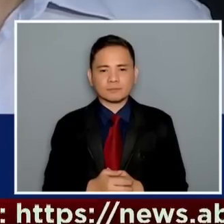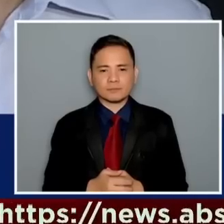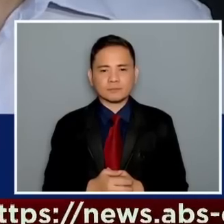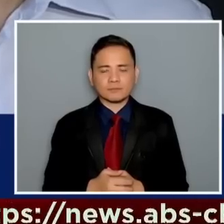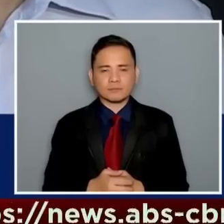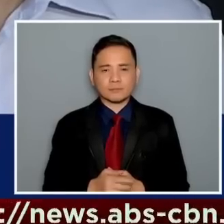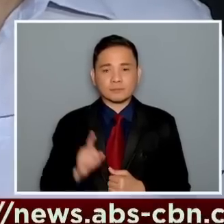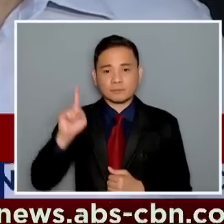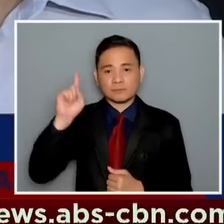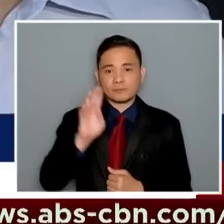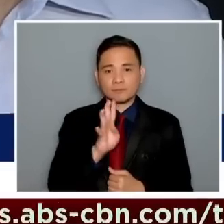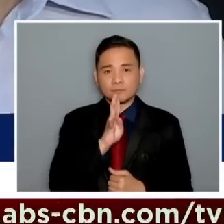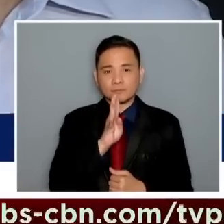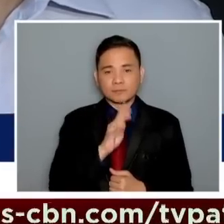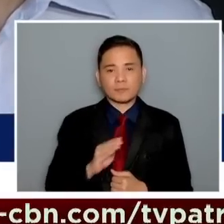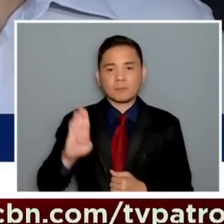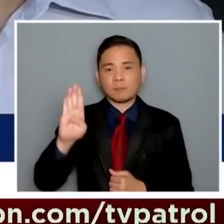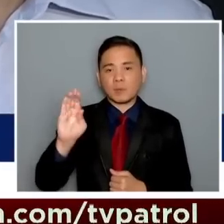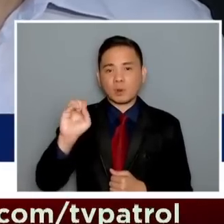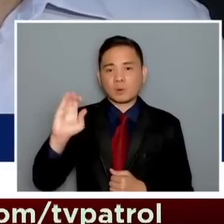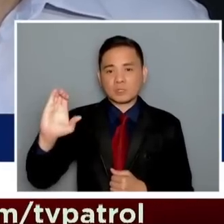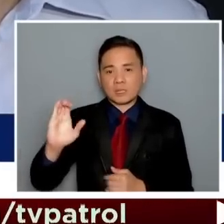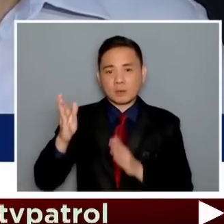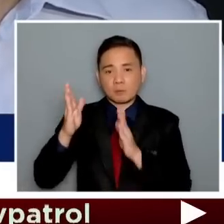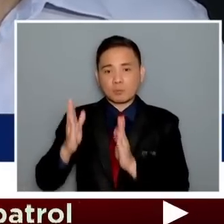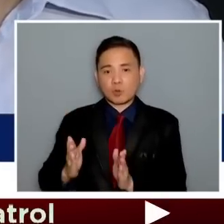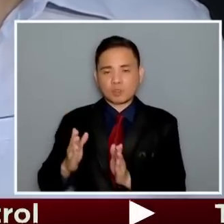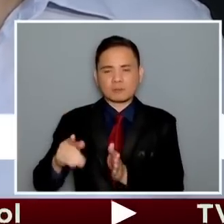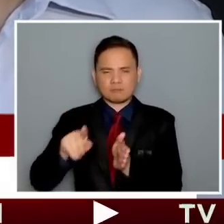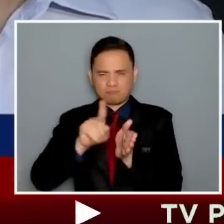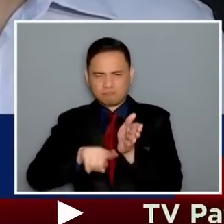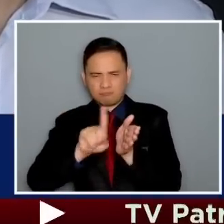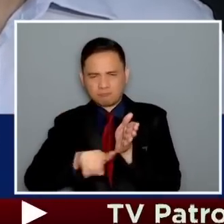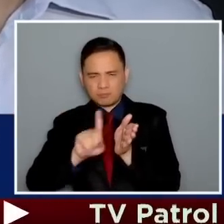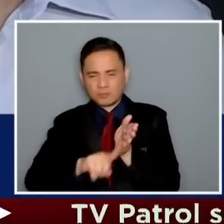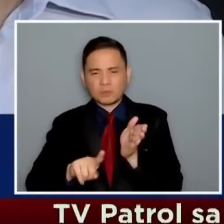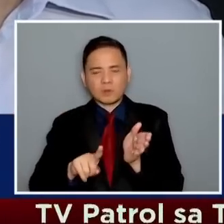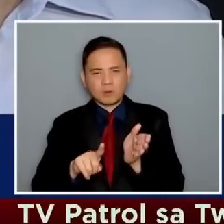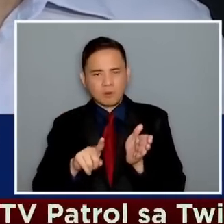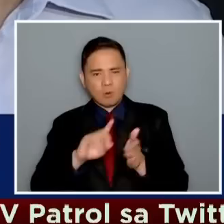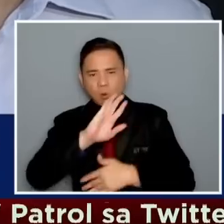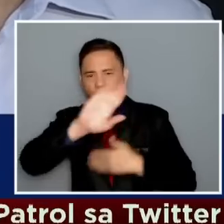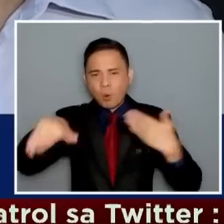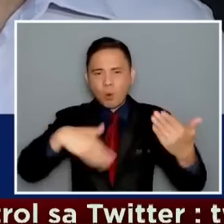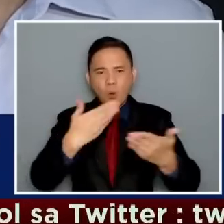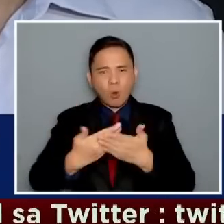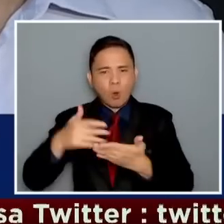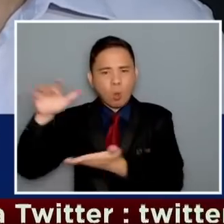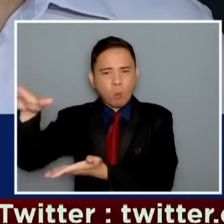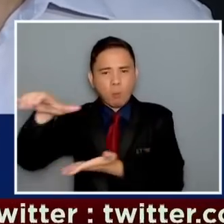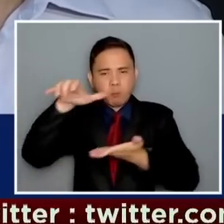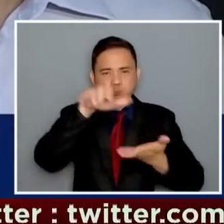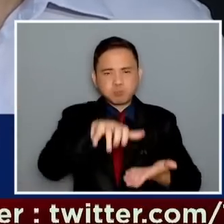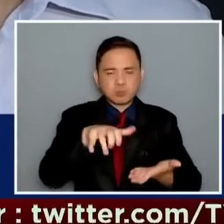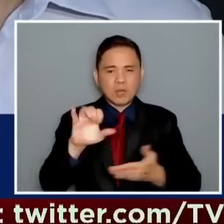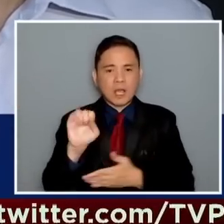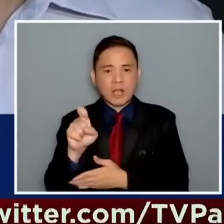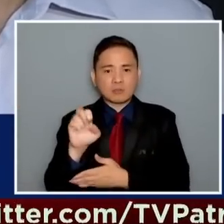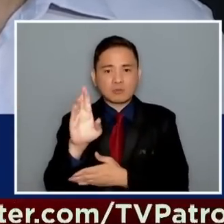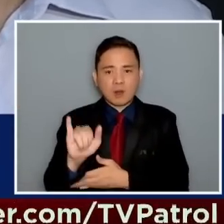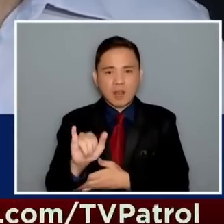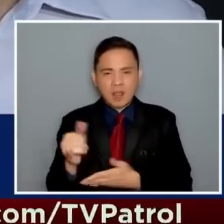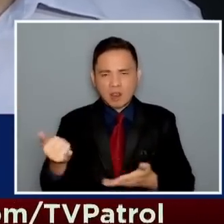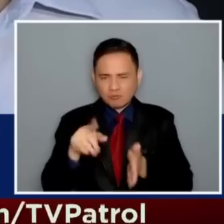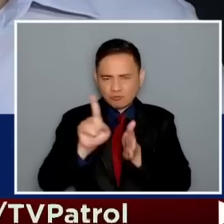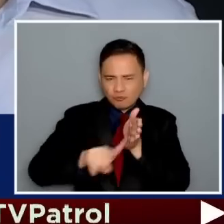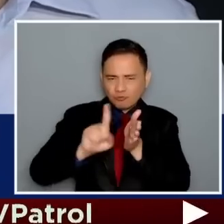Our BOC examiner po conducted 100% examination of the shipment po in the presence of the